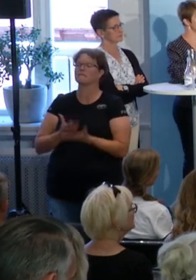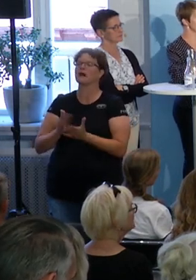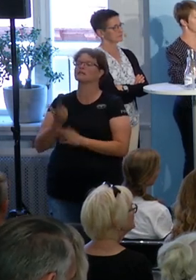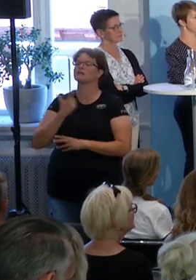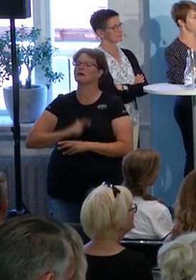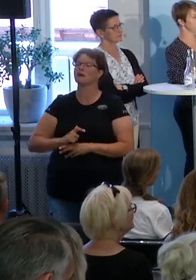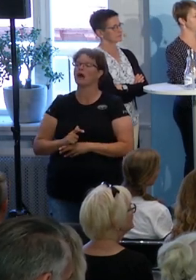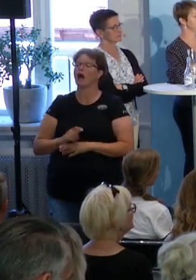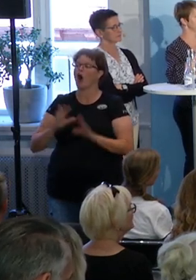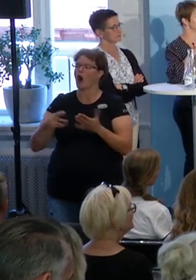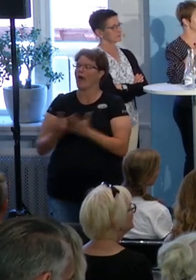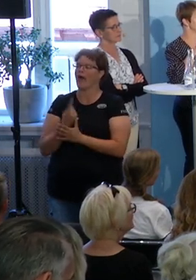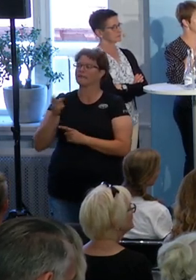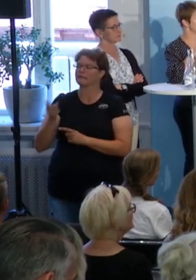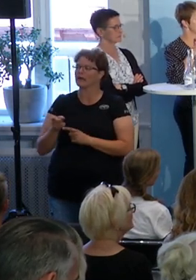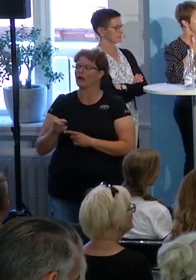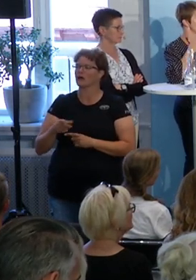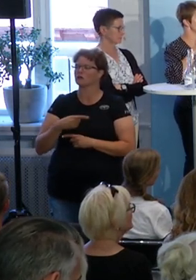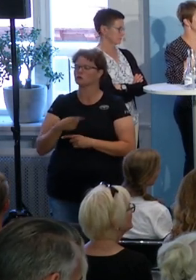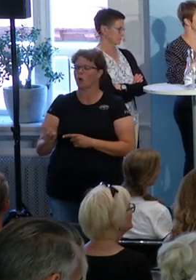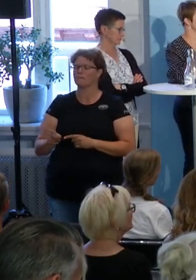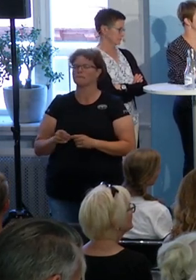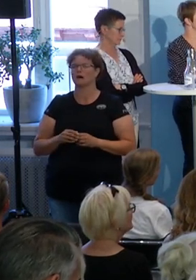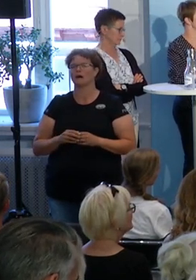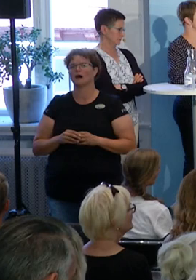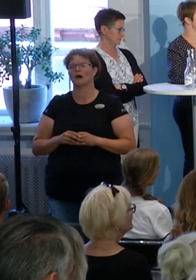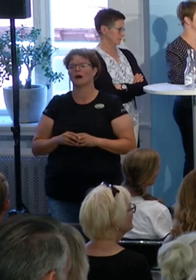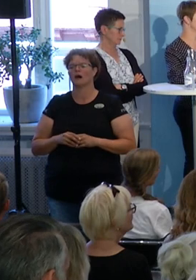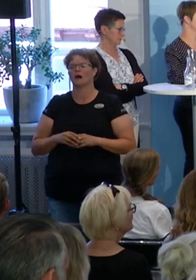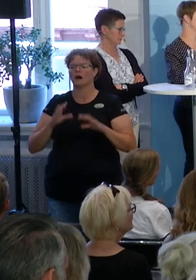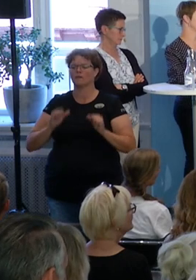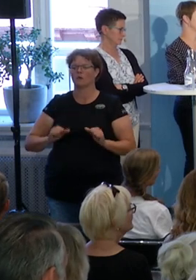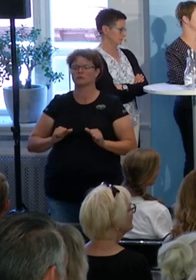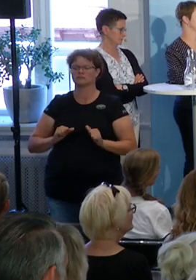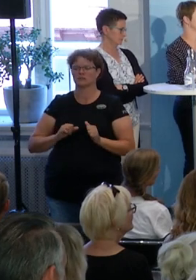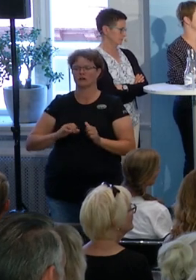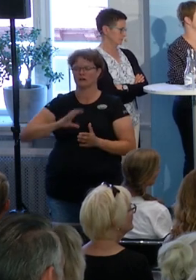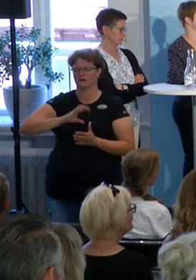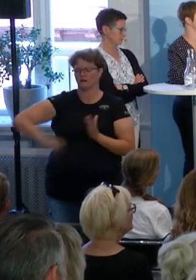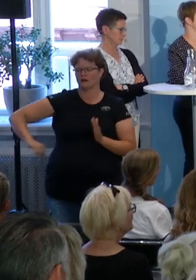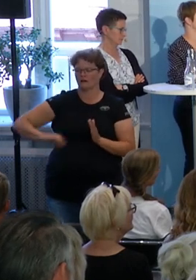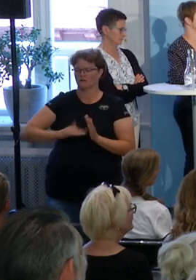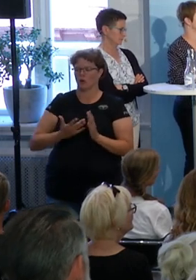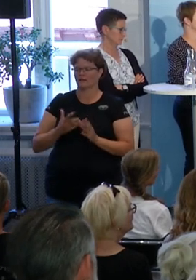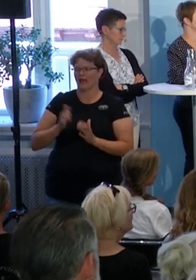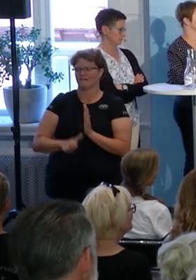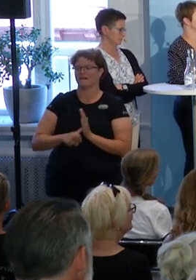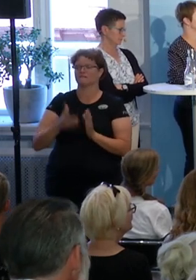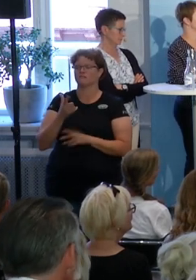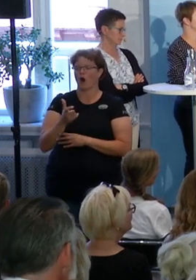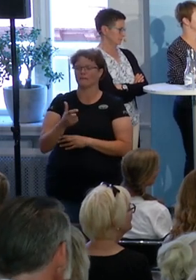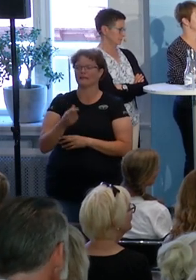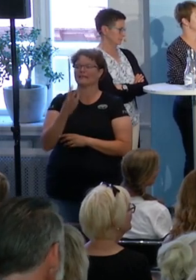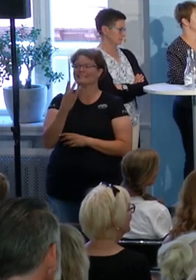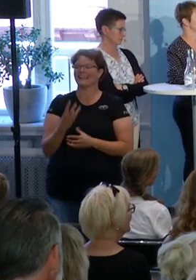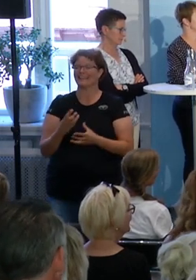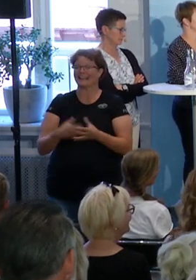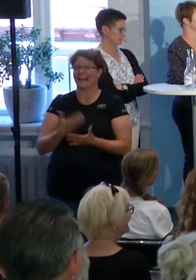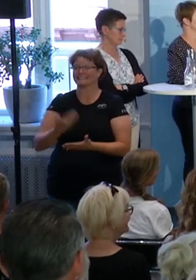det inträffar där att man får ta ifrån elever vapen i tredje klass.